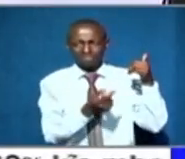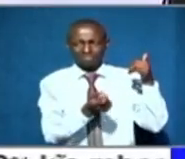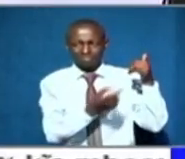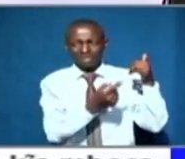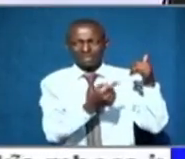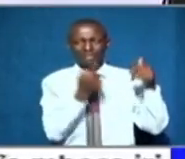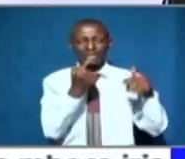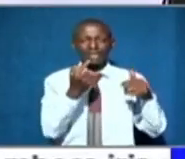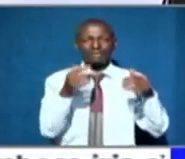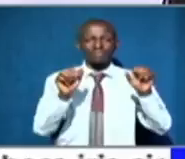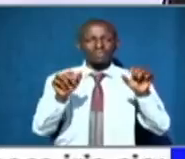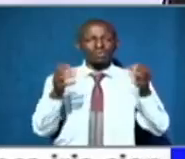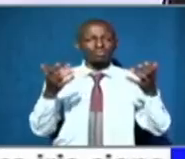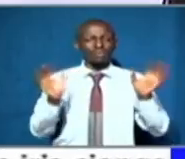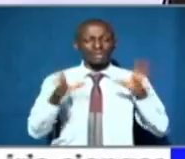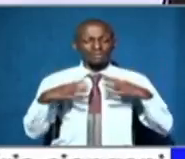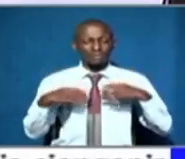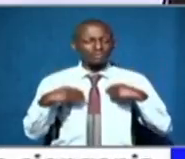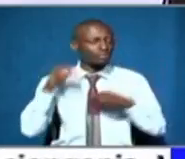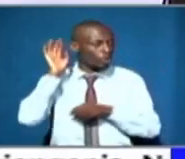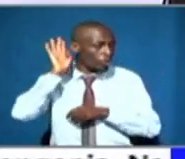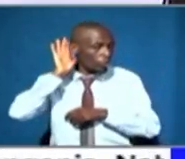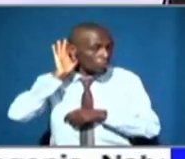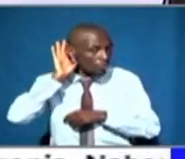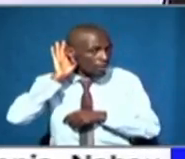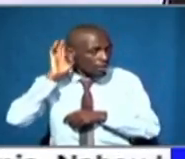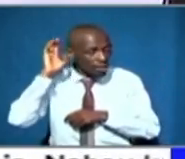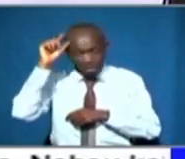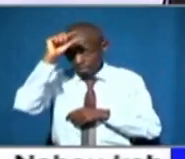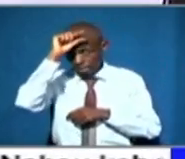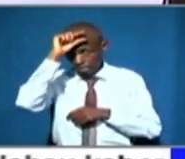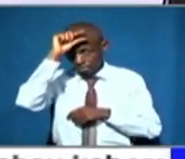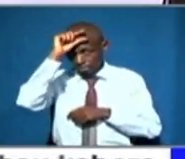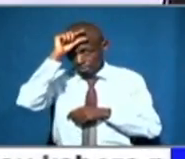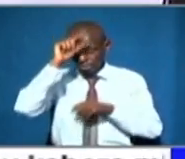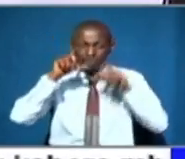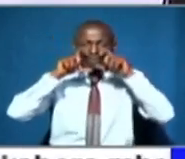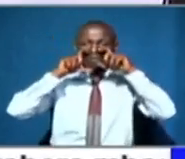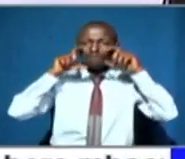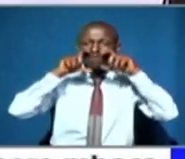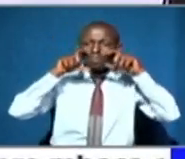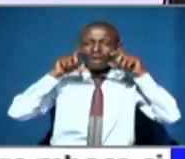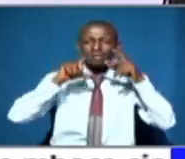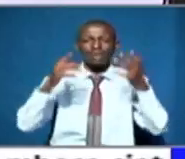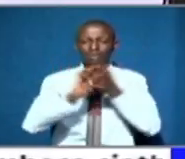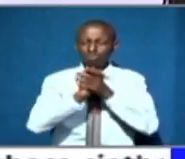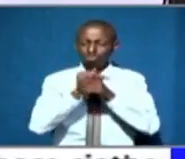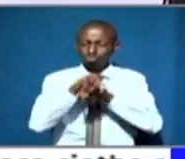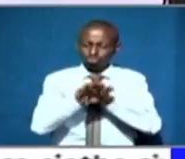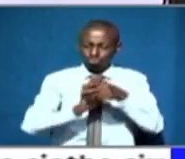no metikire wathikira thirikari odo wegie gwikira barakoa gwithamba na